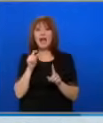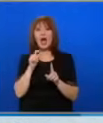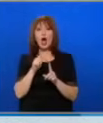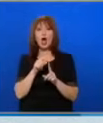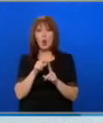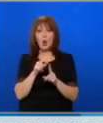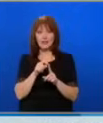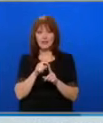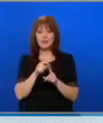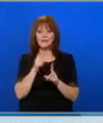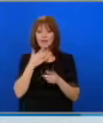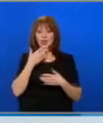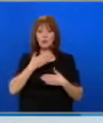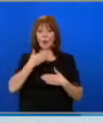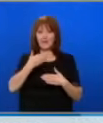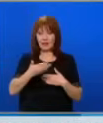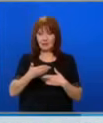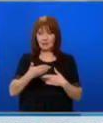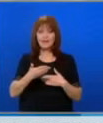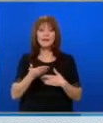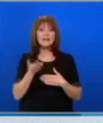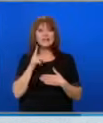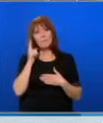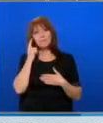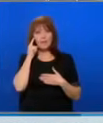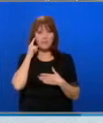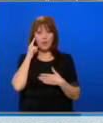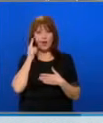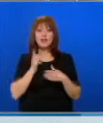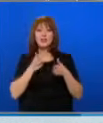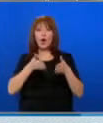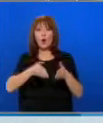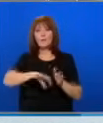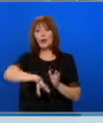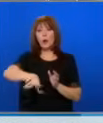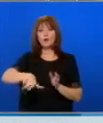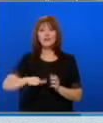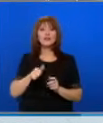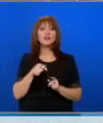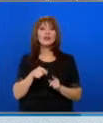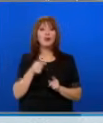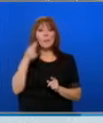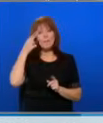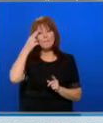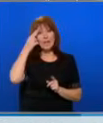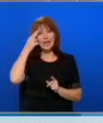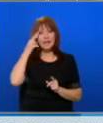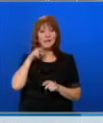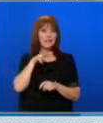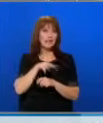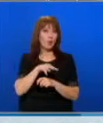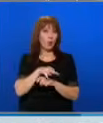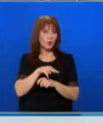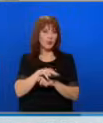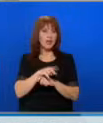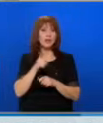на офицера по сигурността от този кораб се е предположило, че кораба е отвлечен от пирати, те го контролират изцяло и в момента той се